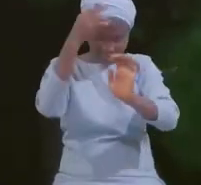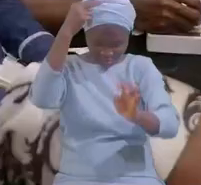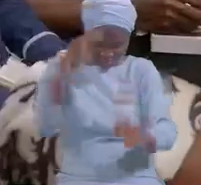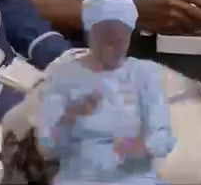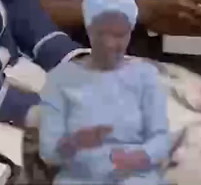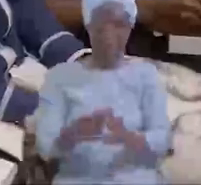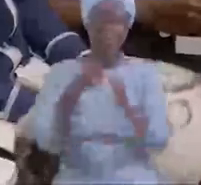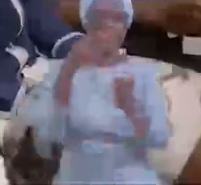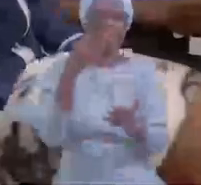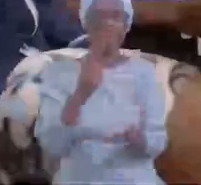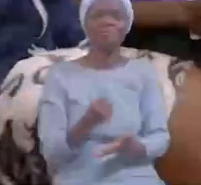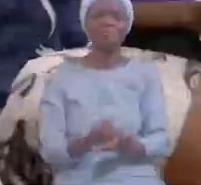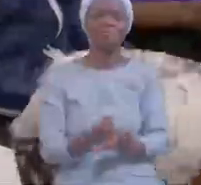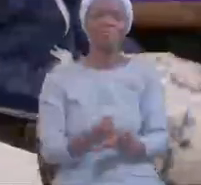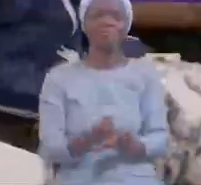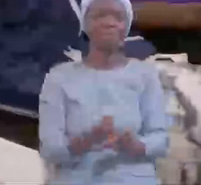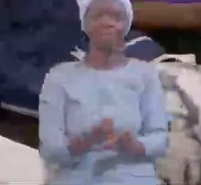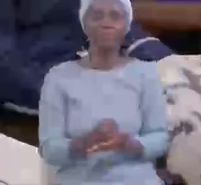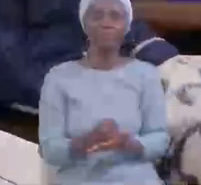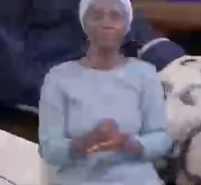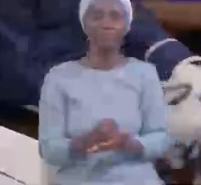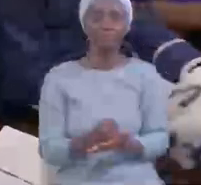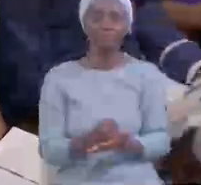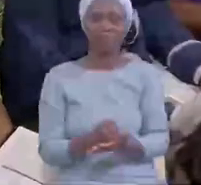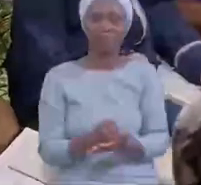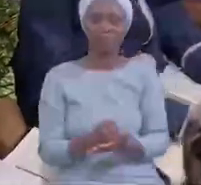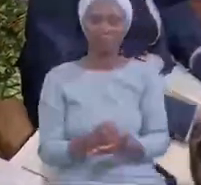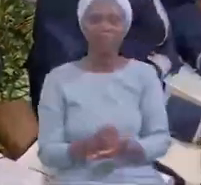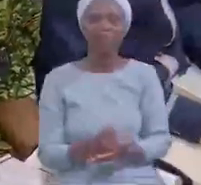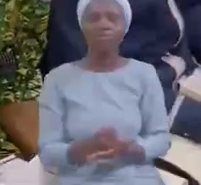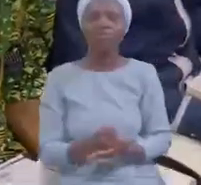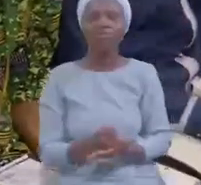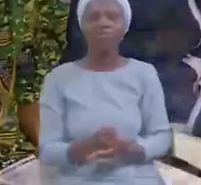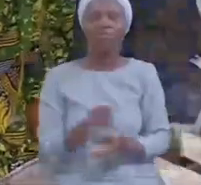Jésus-Christ. La parole du salut, il va l'accomplir.